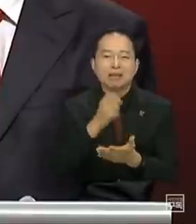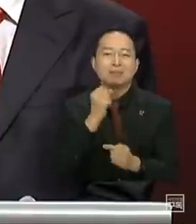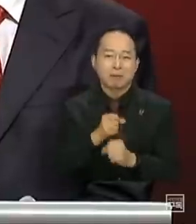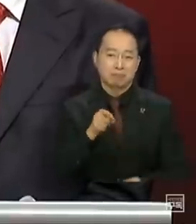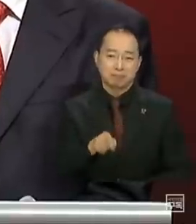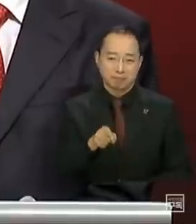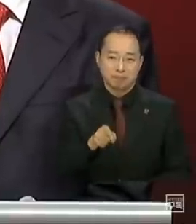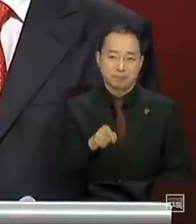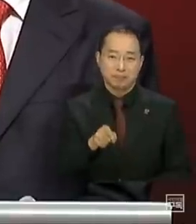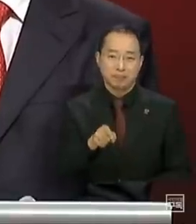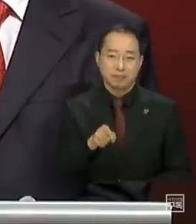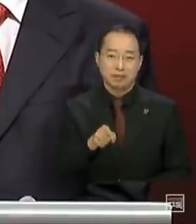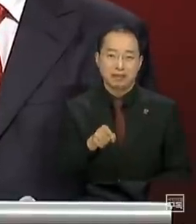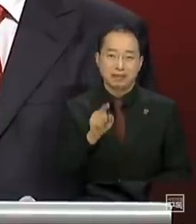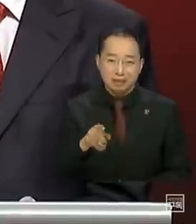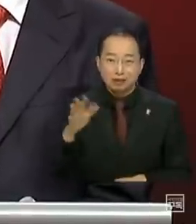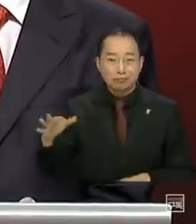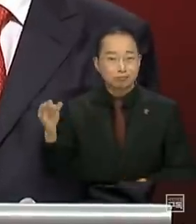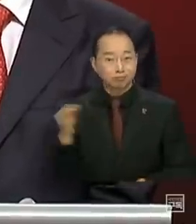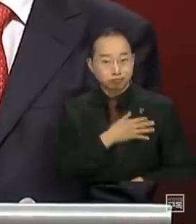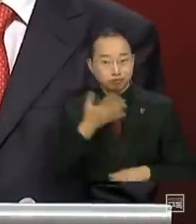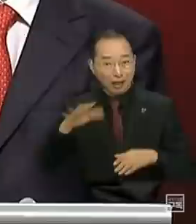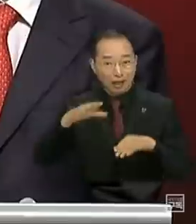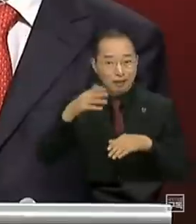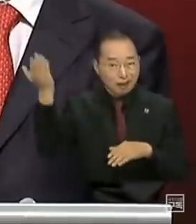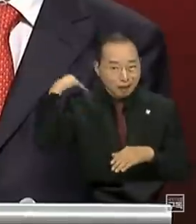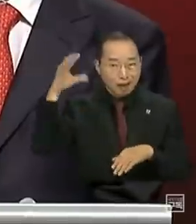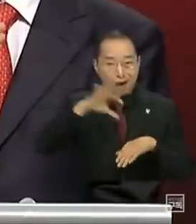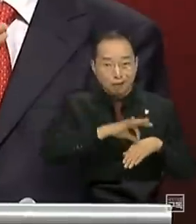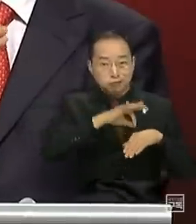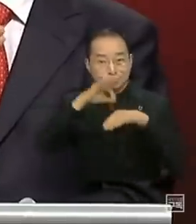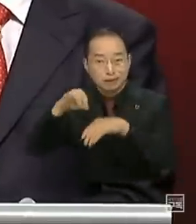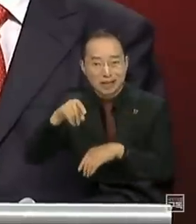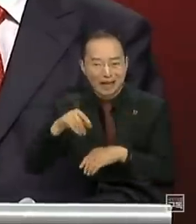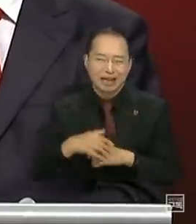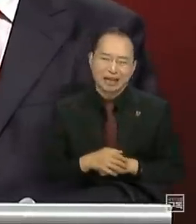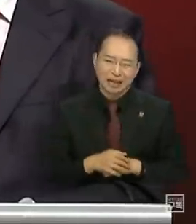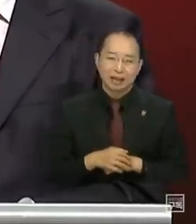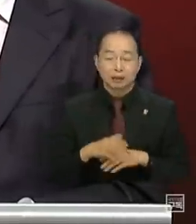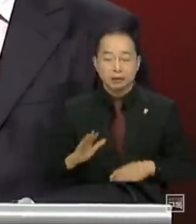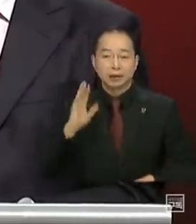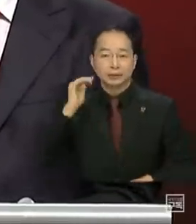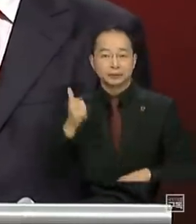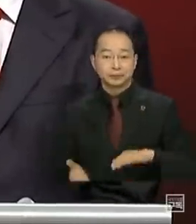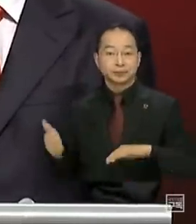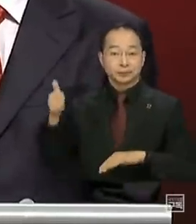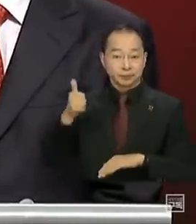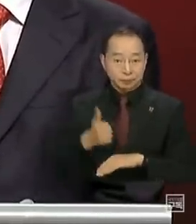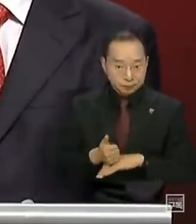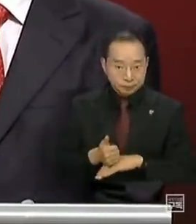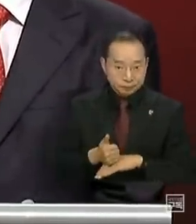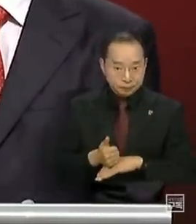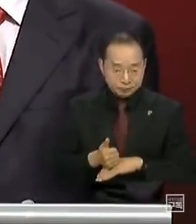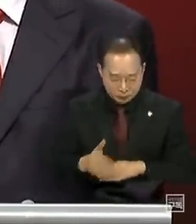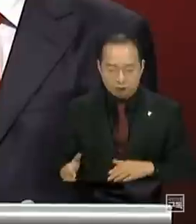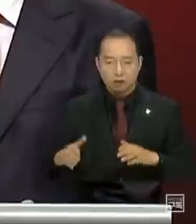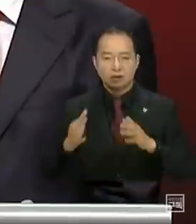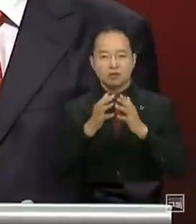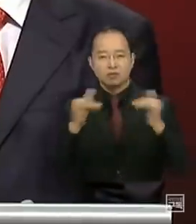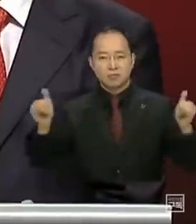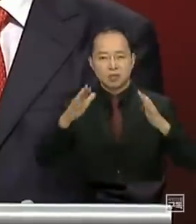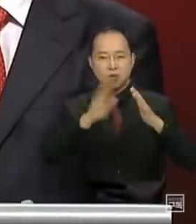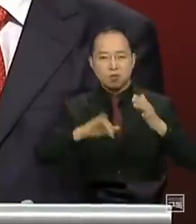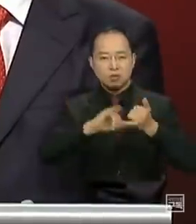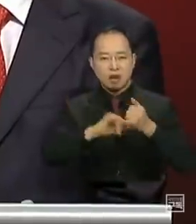없죠. 그래서 다음 총선을 앞두고 저희들이 제가 집권을 하면 대국민 공약을 한번